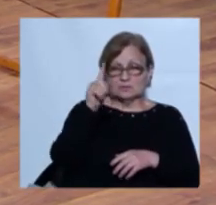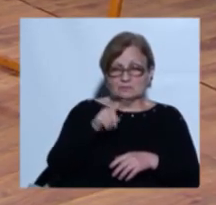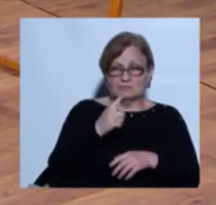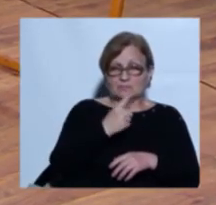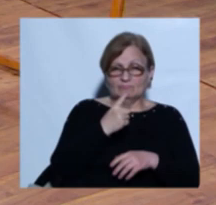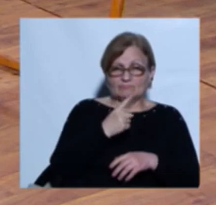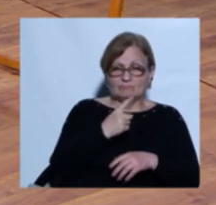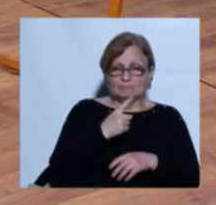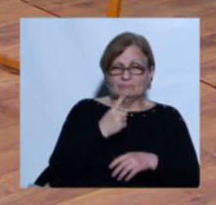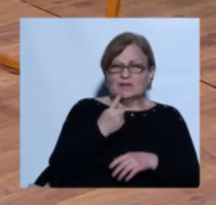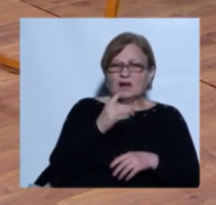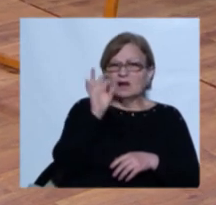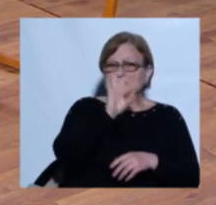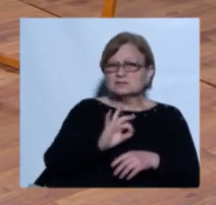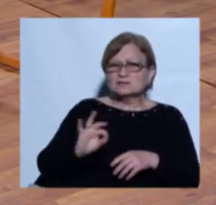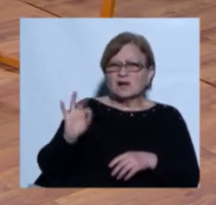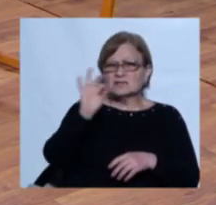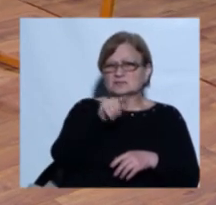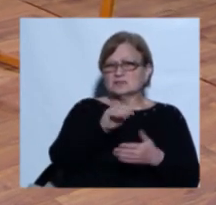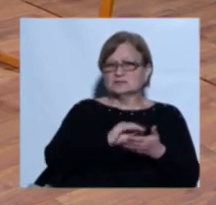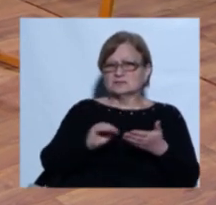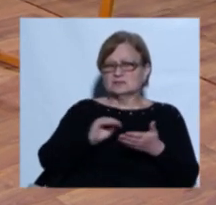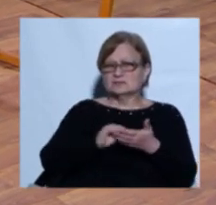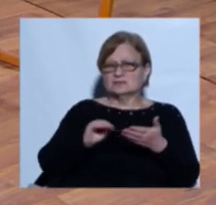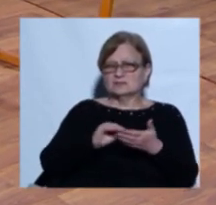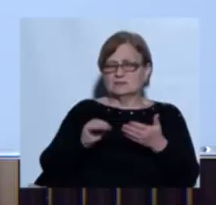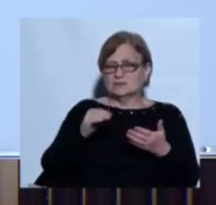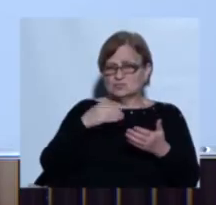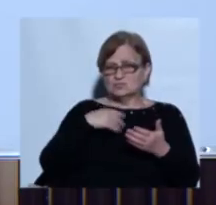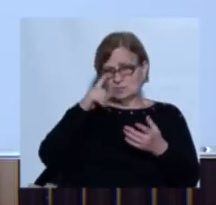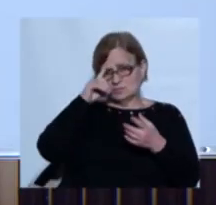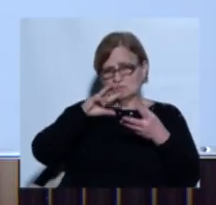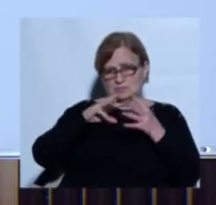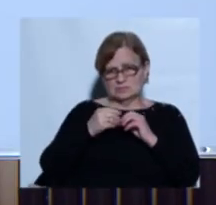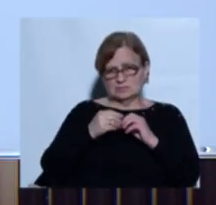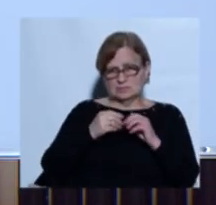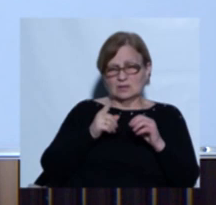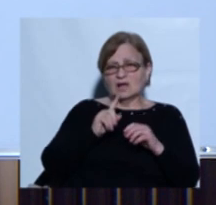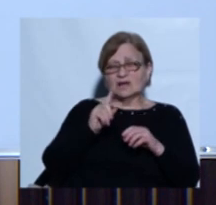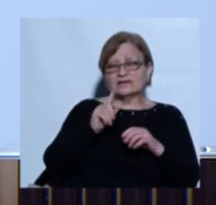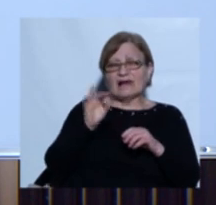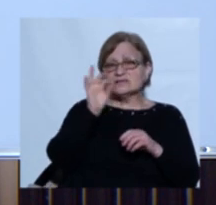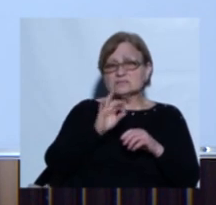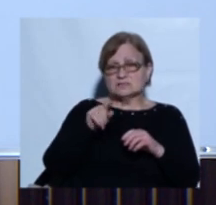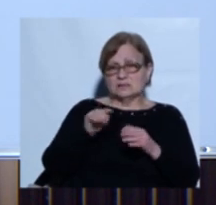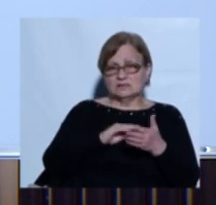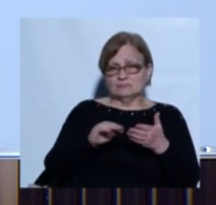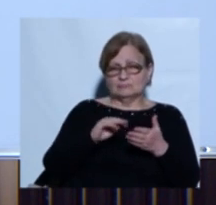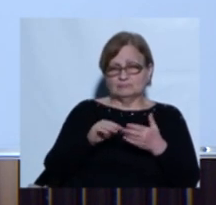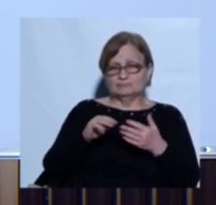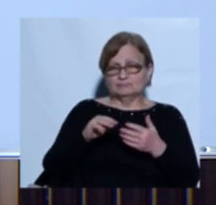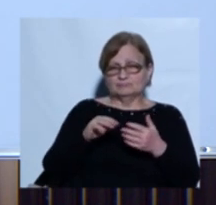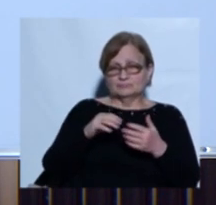პირველი, რაზეა ეს ნაწარმოები და ჩვენ შინაარსი ვნახეთ, მაგრამ ამ კითხვით რაზეა ნაწარმოები, თქვენ იცით, რომ